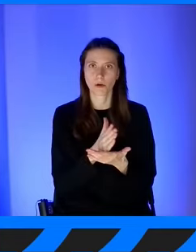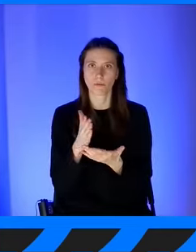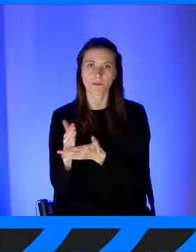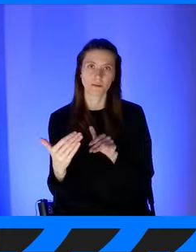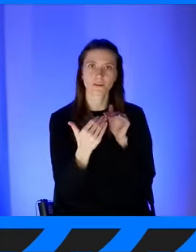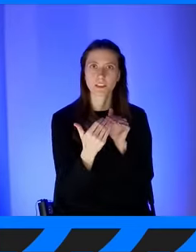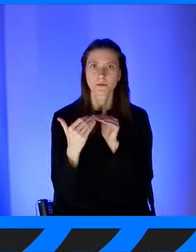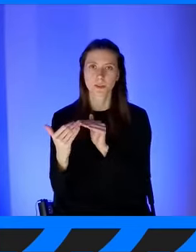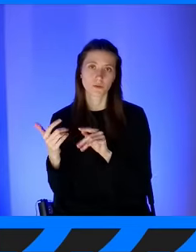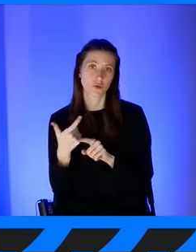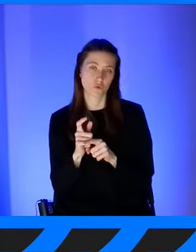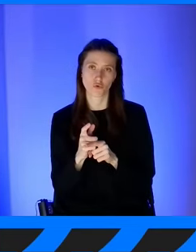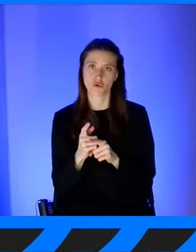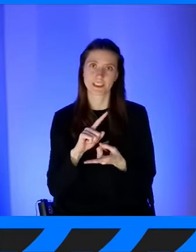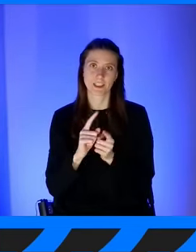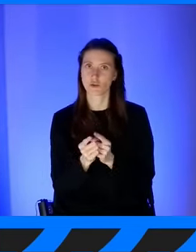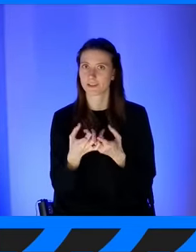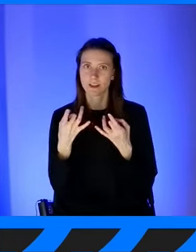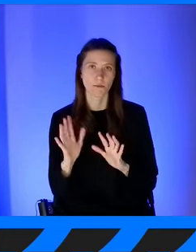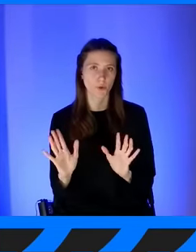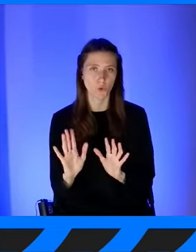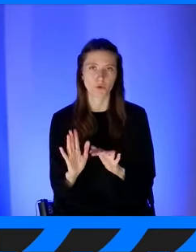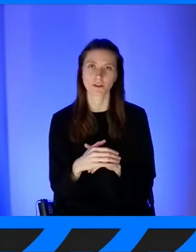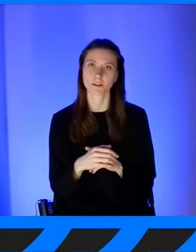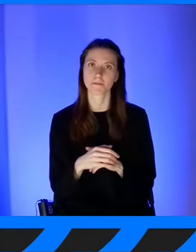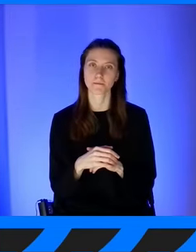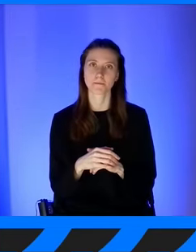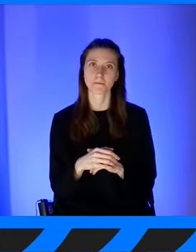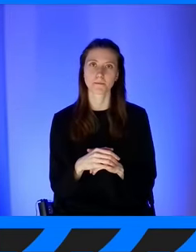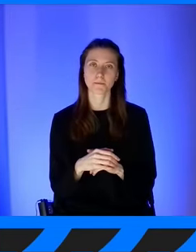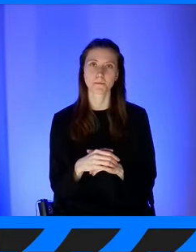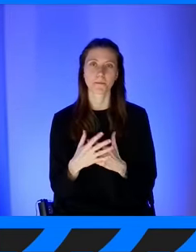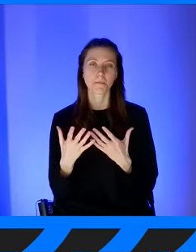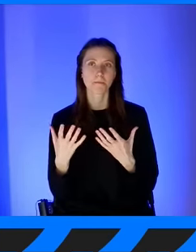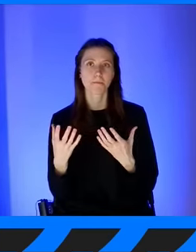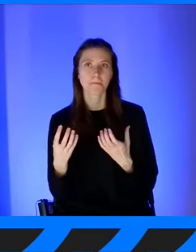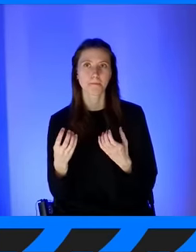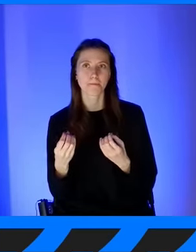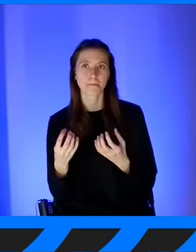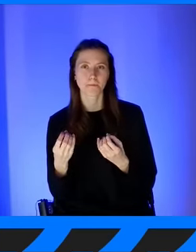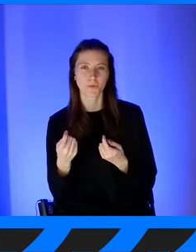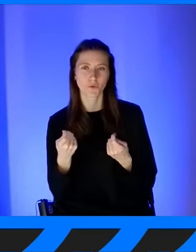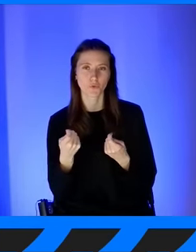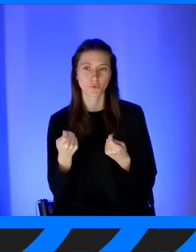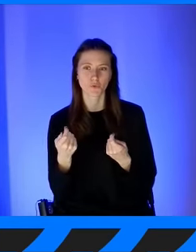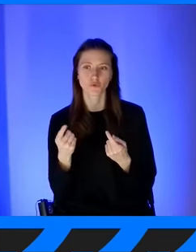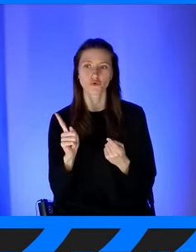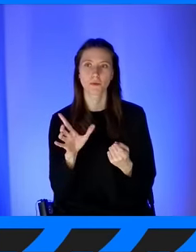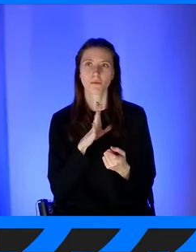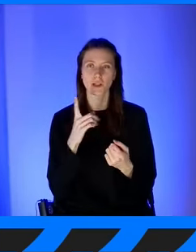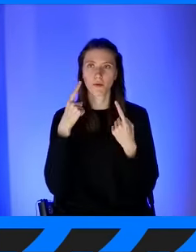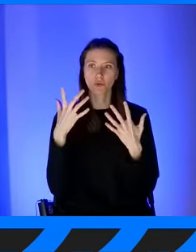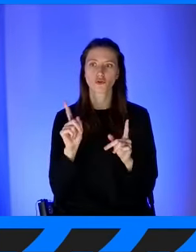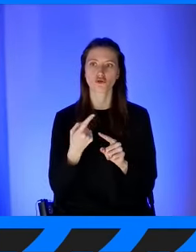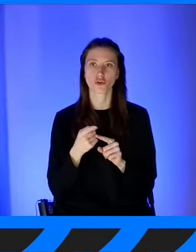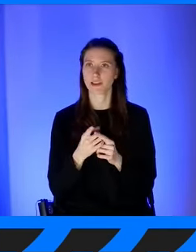не так просто как это может показаться вот ну и соответственно там чтобы чуть-чуть Да было понятно что это там не